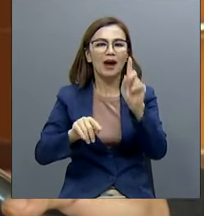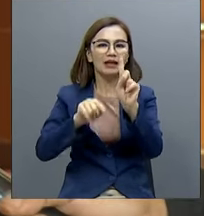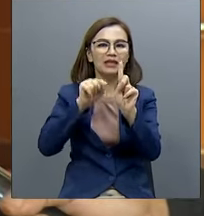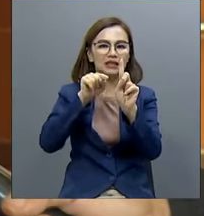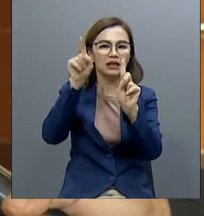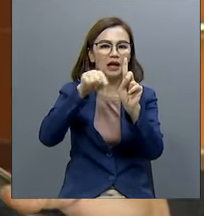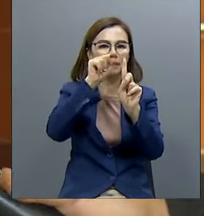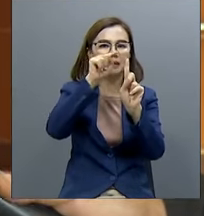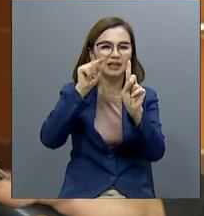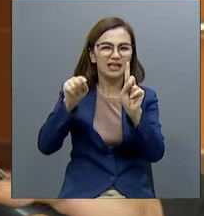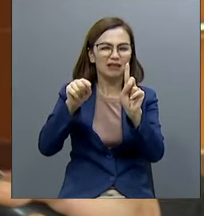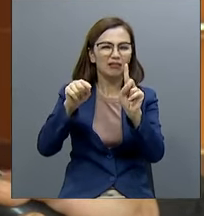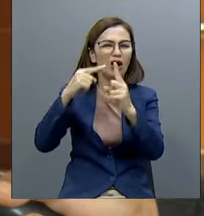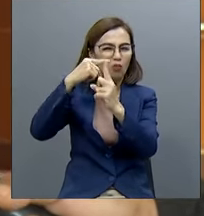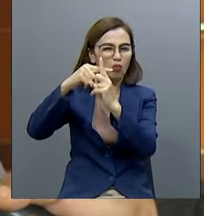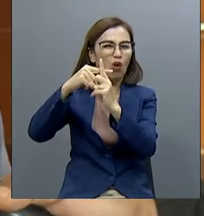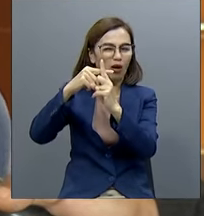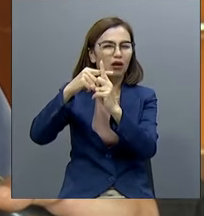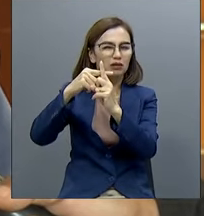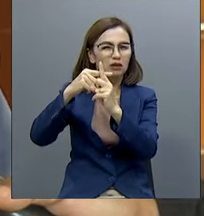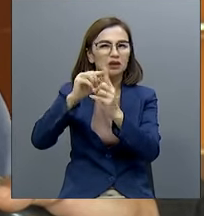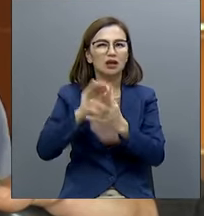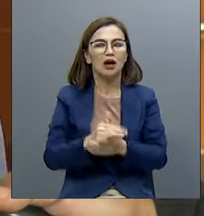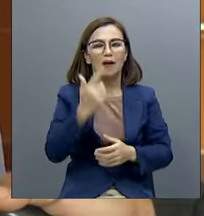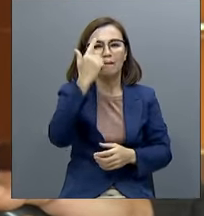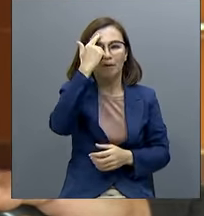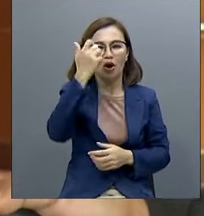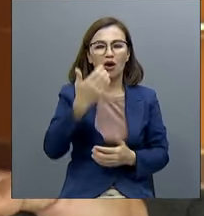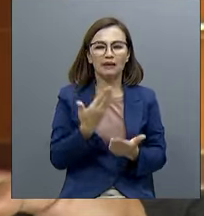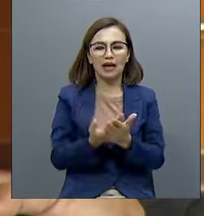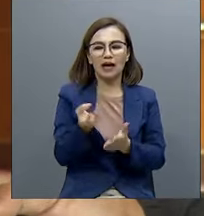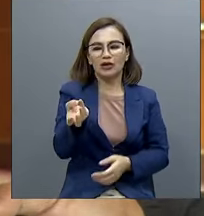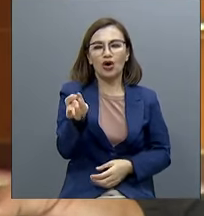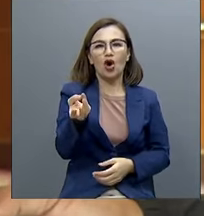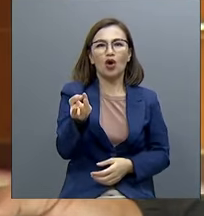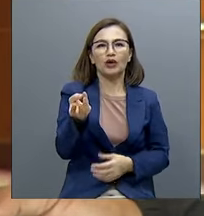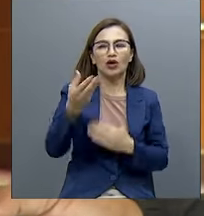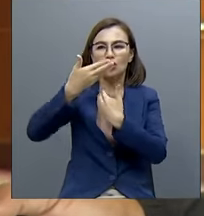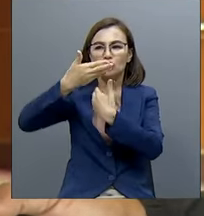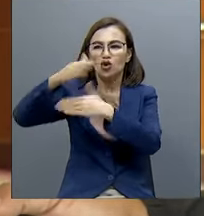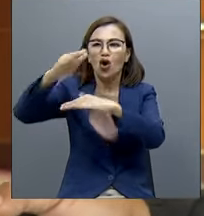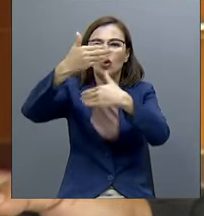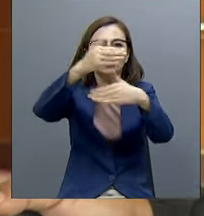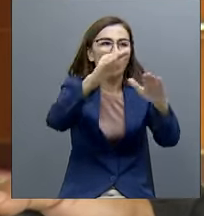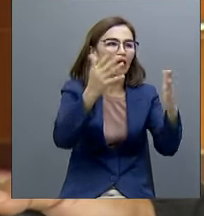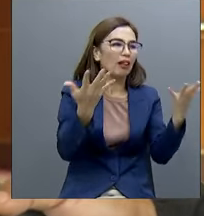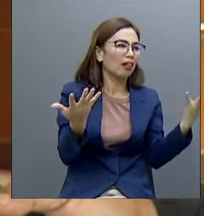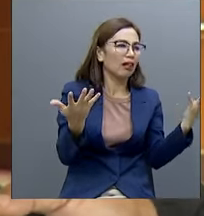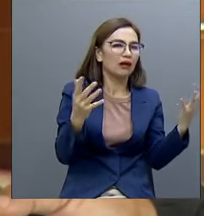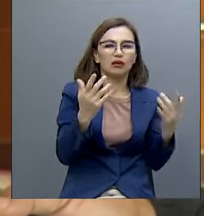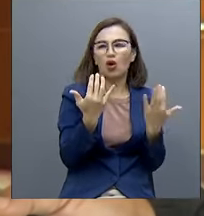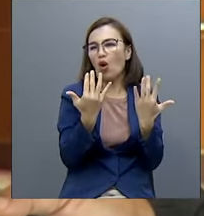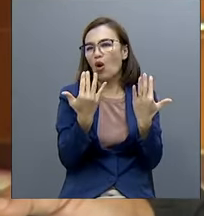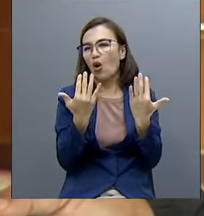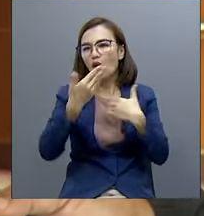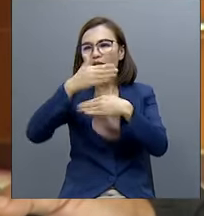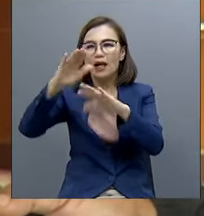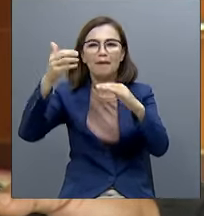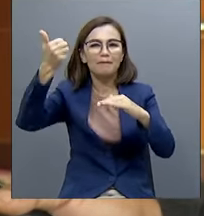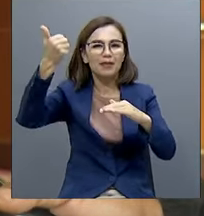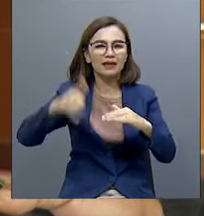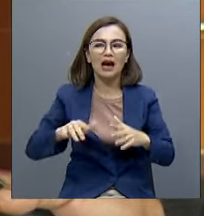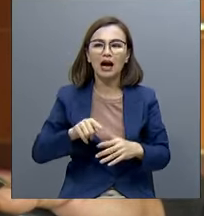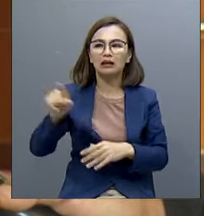อเพราะเพราะว่าลูกค้าคุณไม่มีตังค์ Exportนะส่งออกลูกค้าคุณไม่มีตังค์นะ